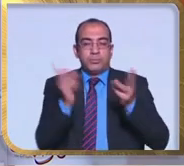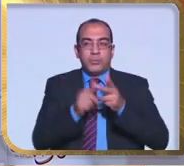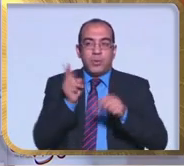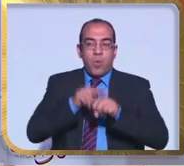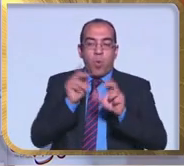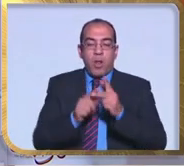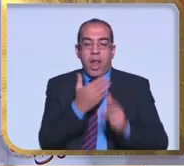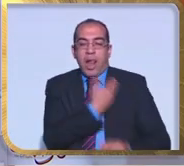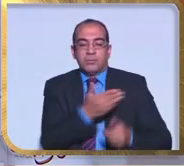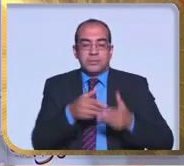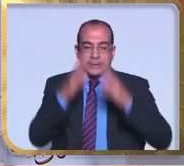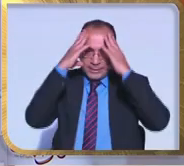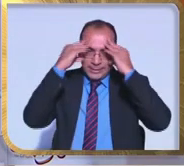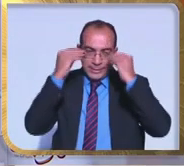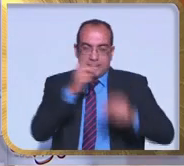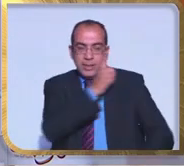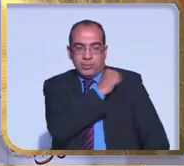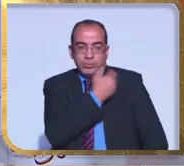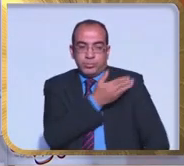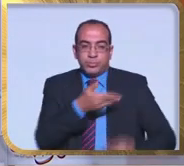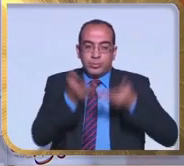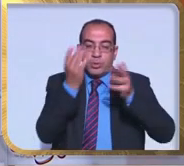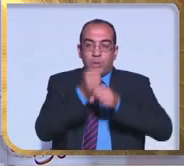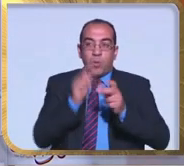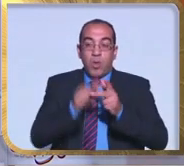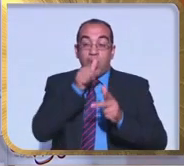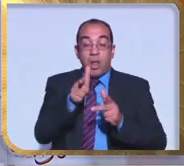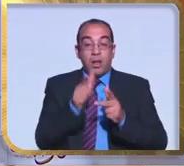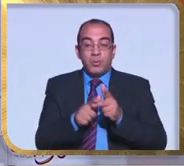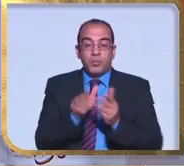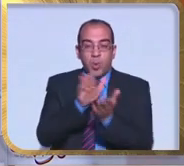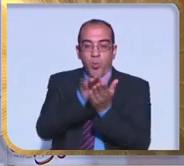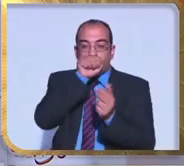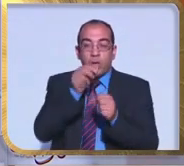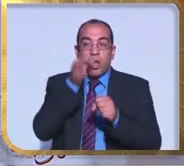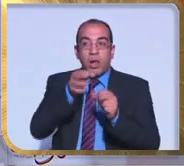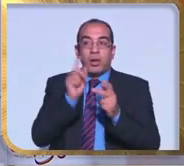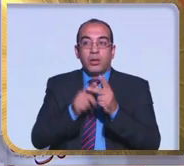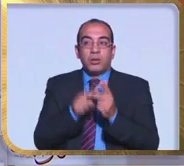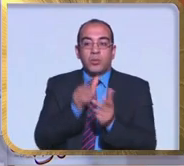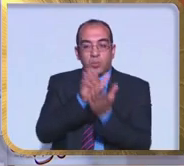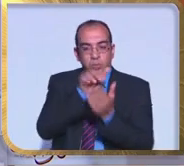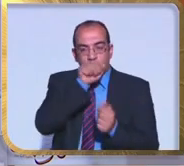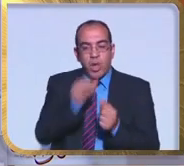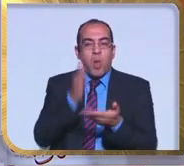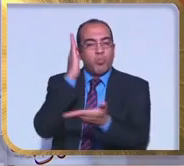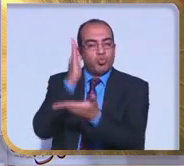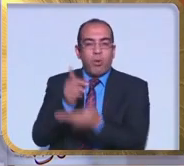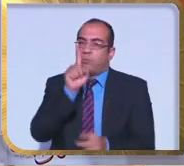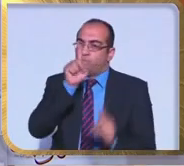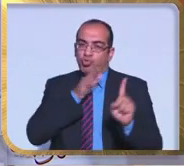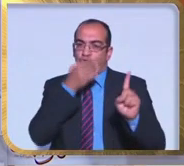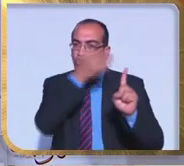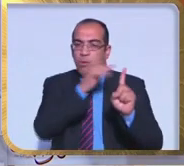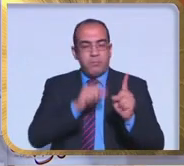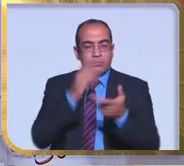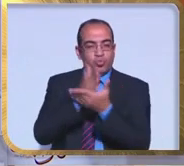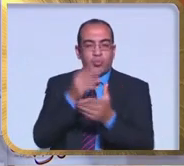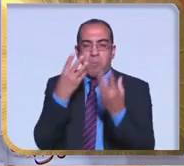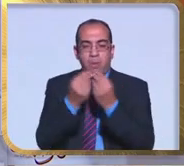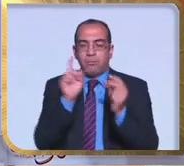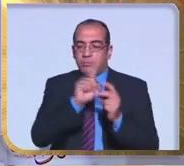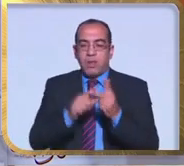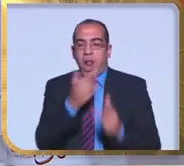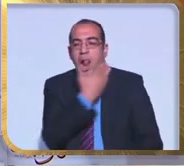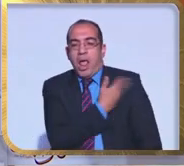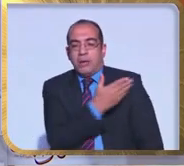وأنه يتجاوز عن سيئاتك، لكن إن كانت يمين معقودة هي عقدت النية والقلب عليها، وجب